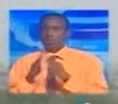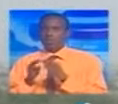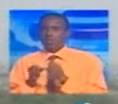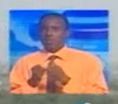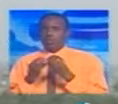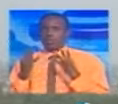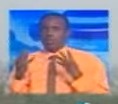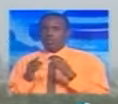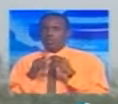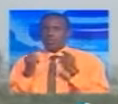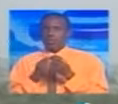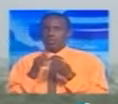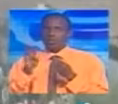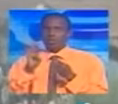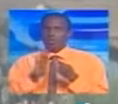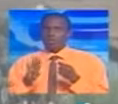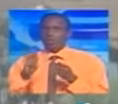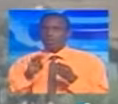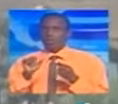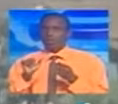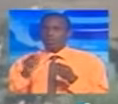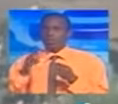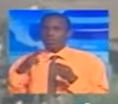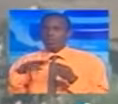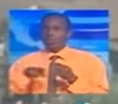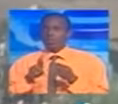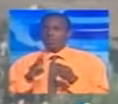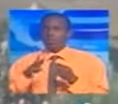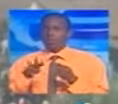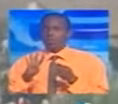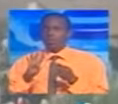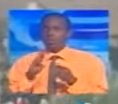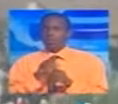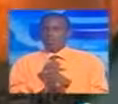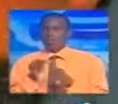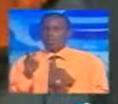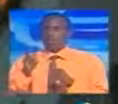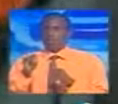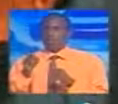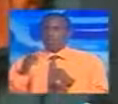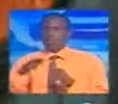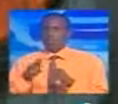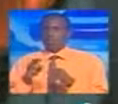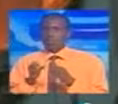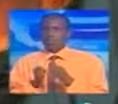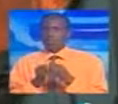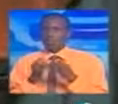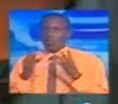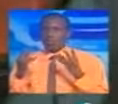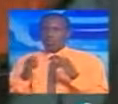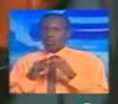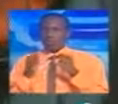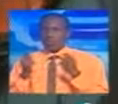plusieurs maisons du quartier de Balbala de 4 mètres près de la mosquée Arsa. Donc plusieurs maisons sont parties